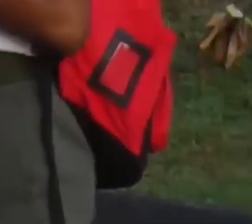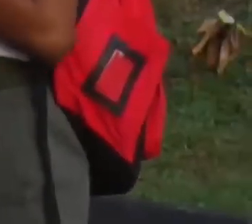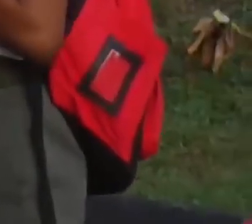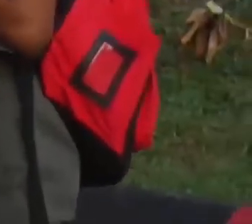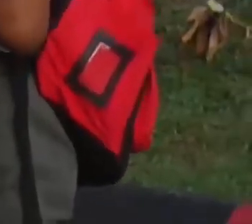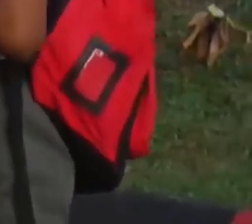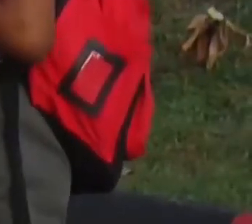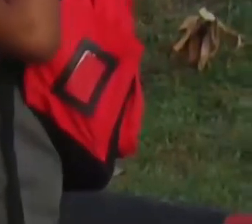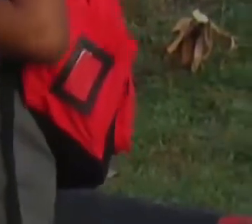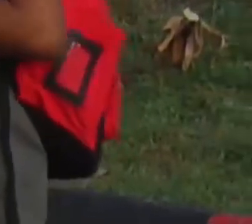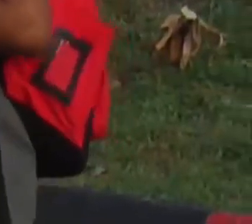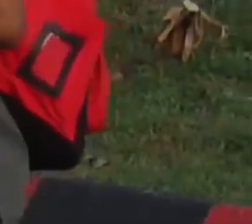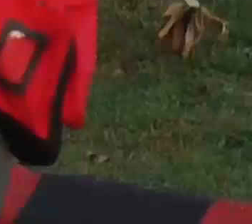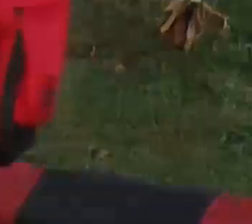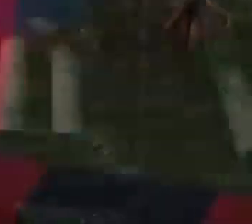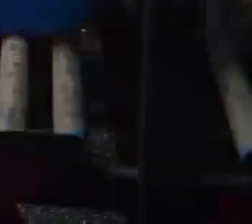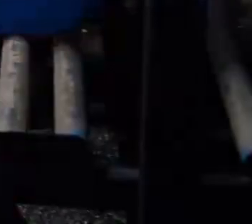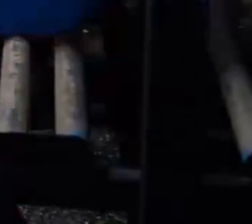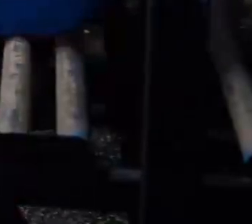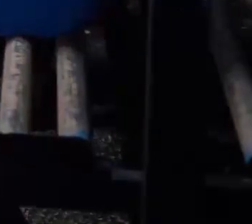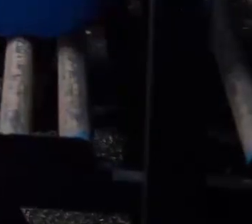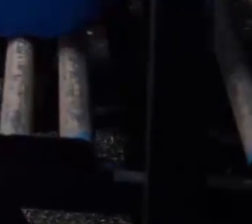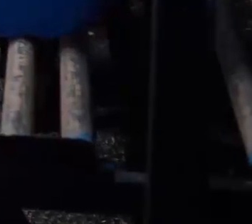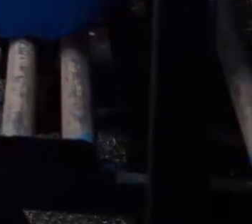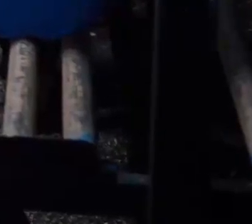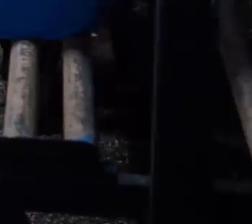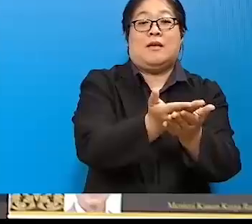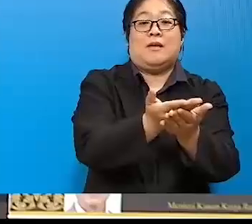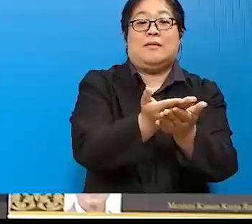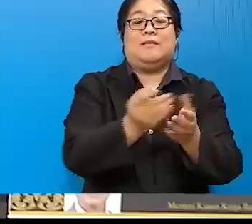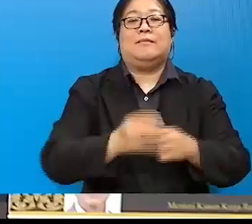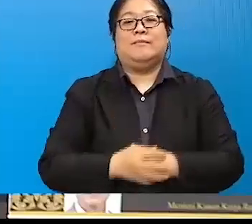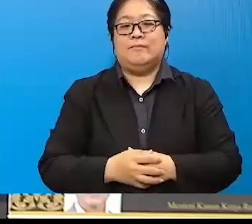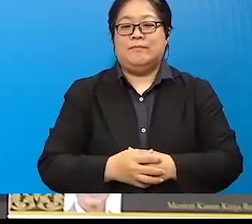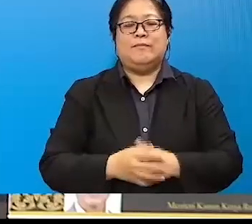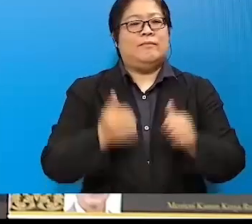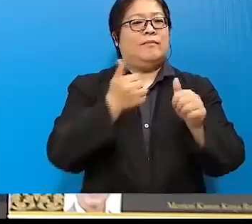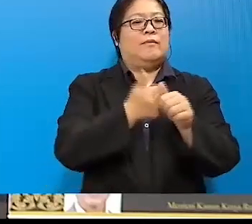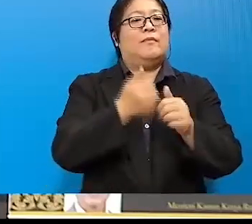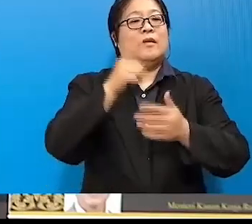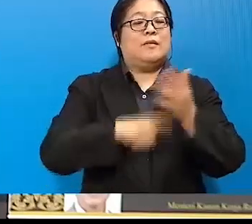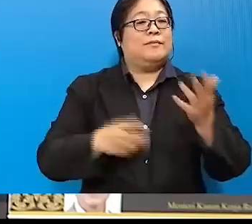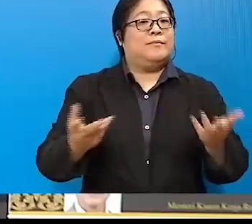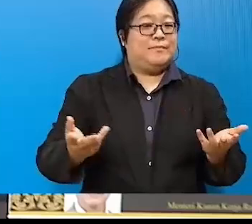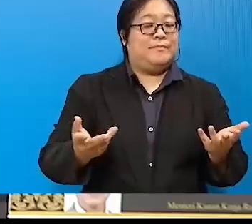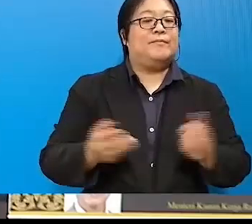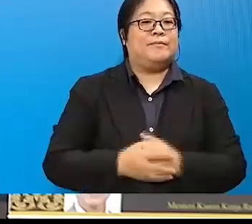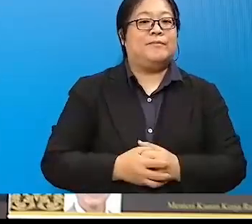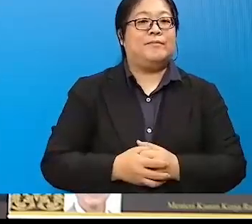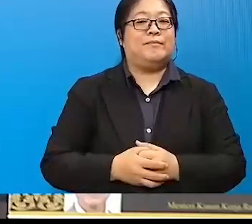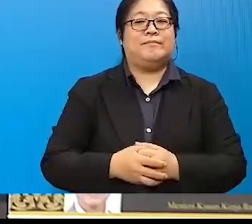kita telah bincang secara mendalam berkaitan dengan cadangan yang dikemukakan. Berdasarkan apa yang kita